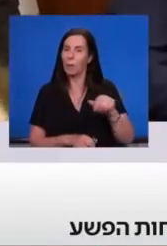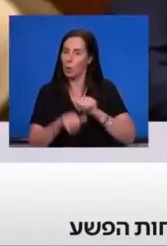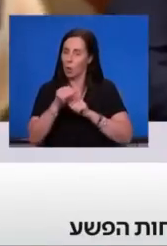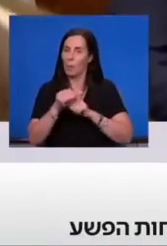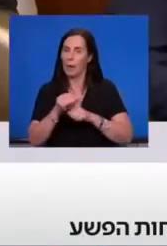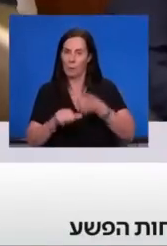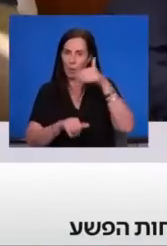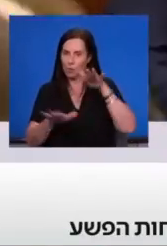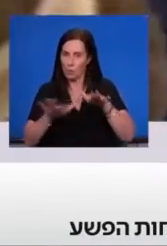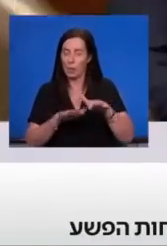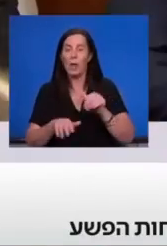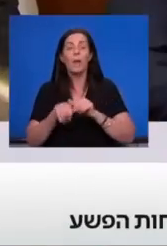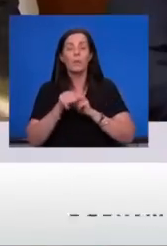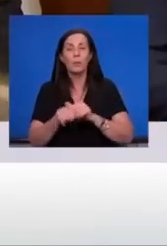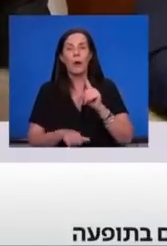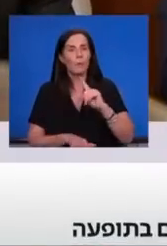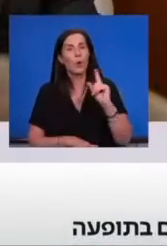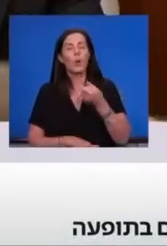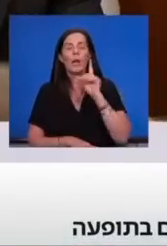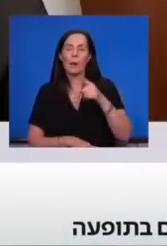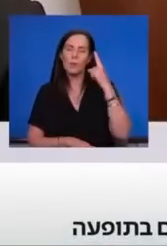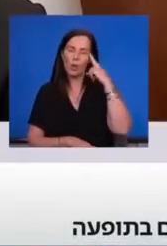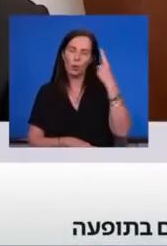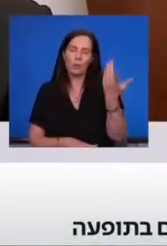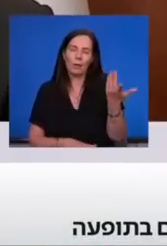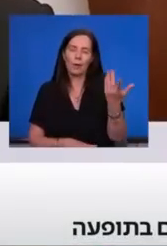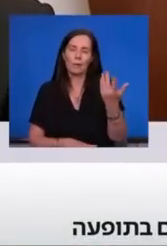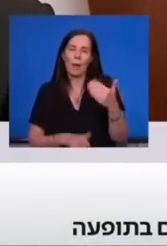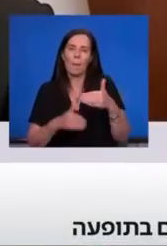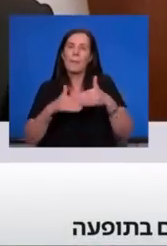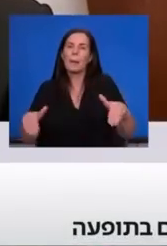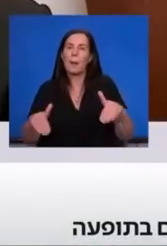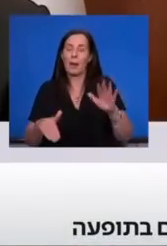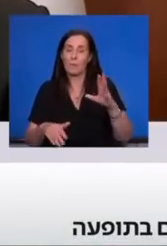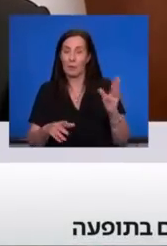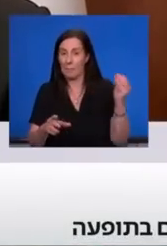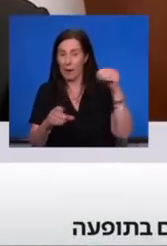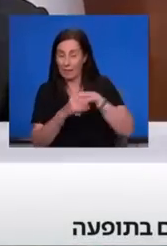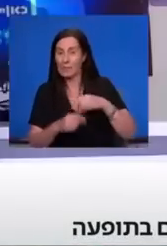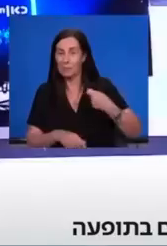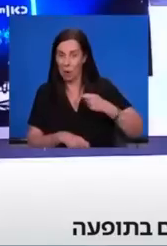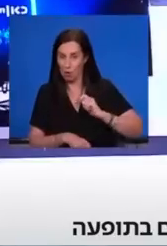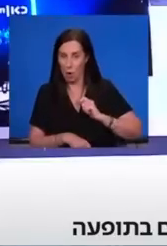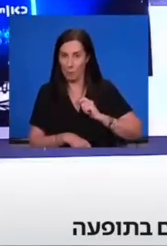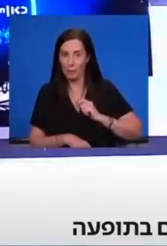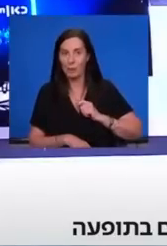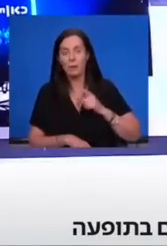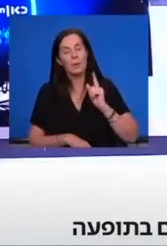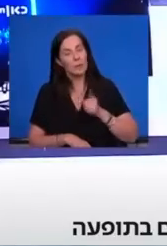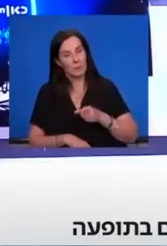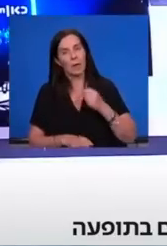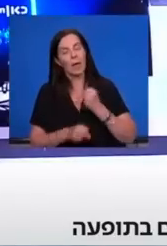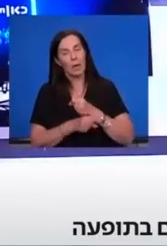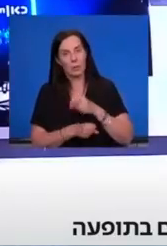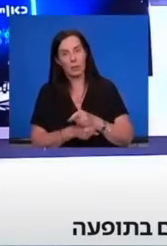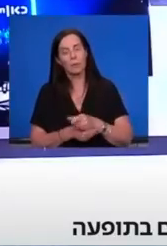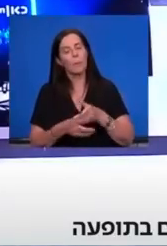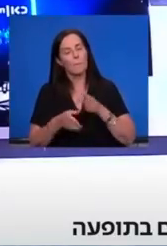הממשלה ותומך בו, אבל כולם גם יודעים את מגבלות הכוח, ואם מכניסים את השבק זה צריך לקרות בצורה